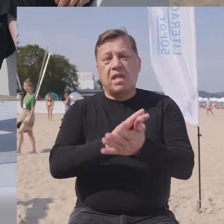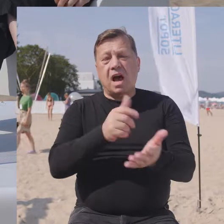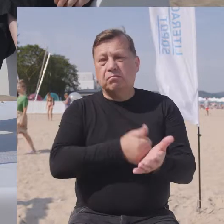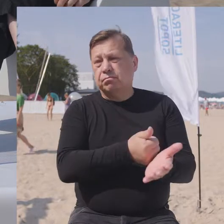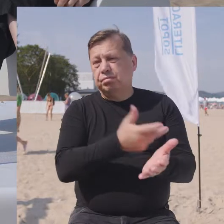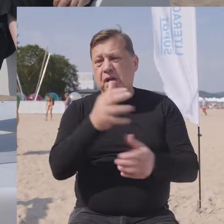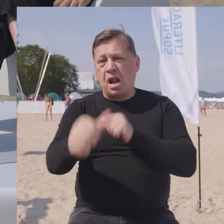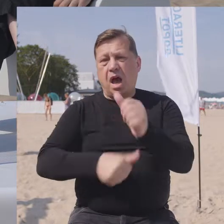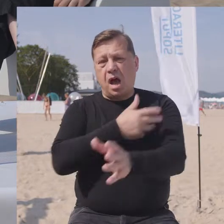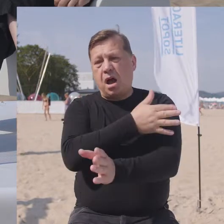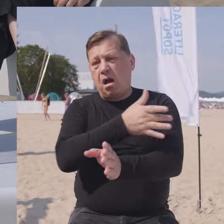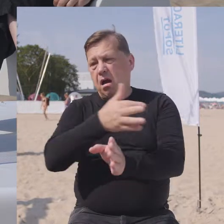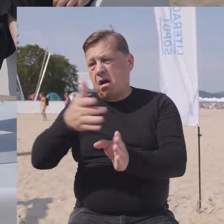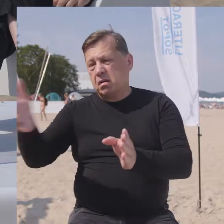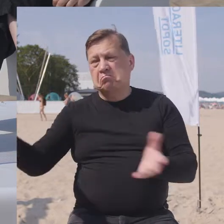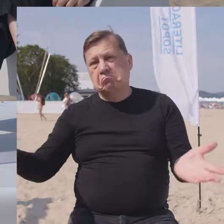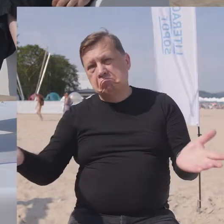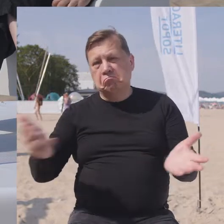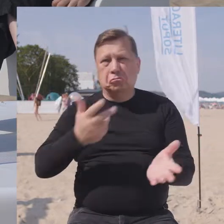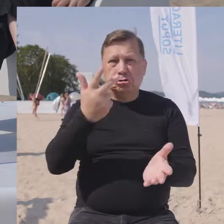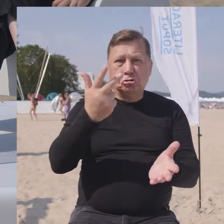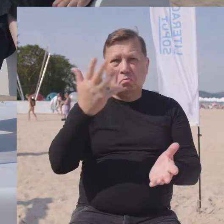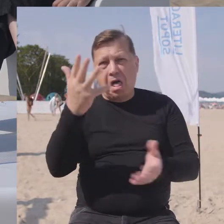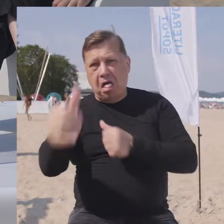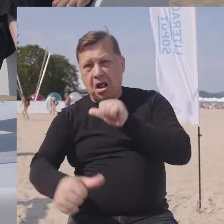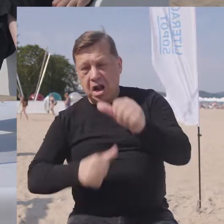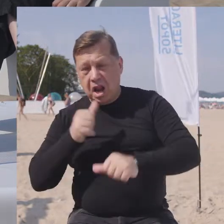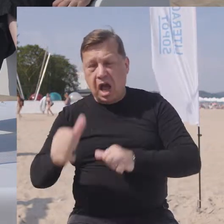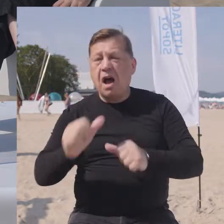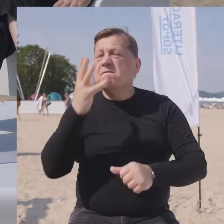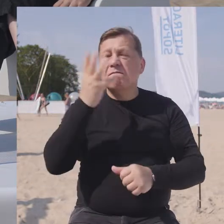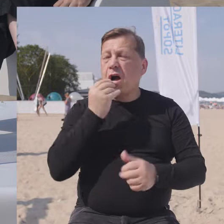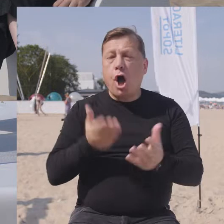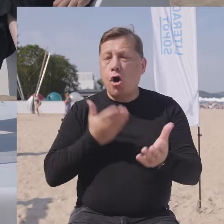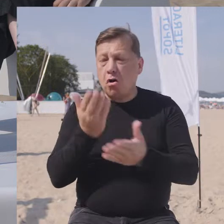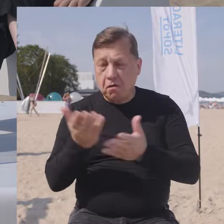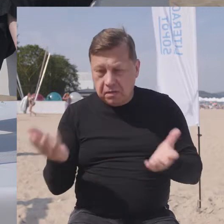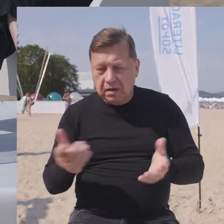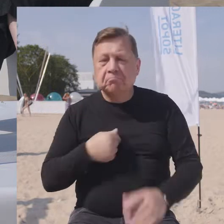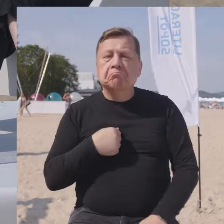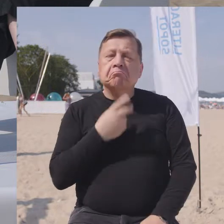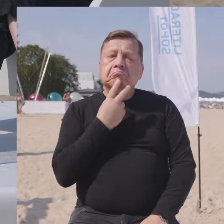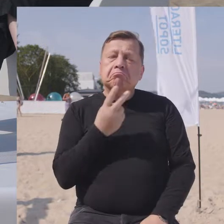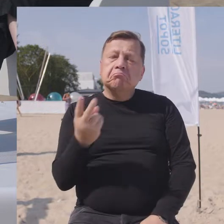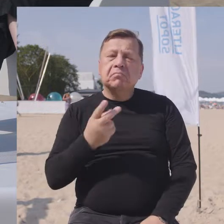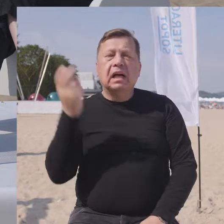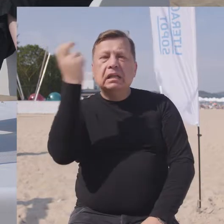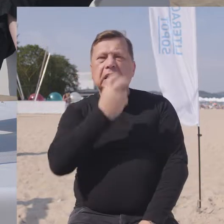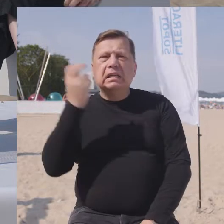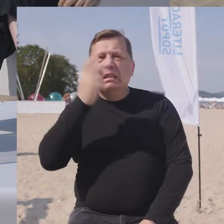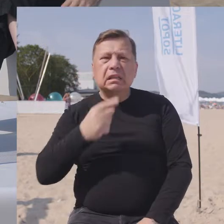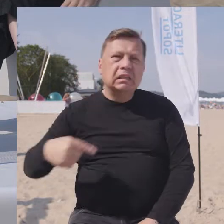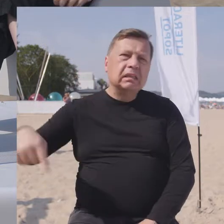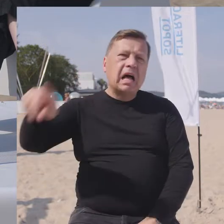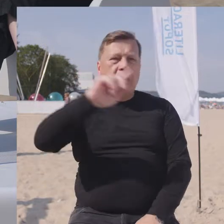ostatnich kilku lat, trzech, może pięciu, to rzeczywiście skala zainteresowania w